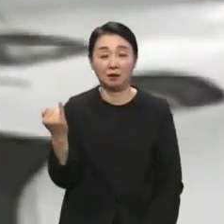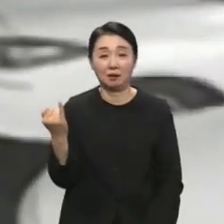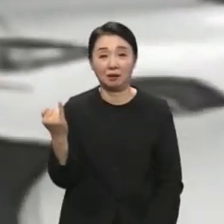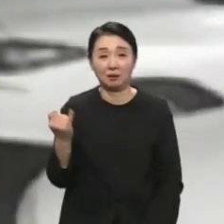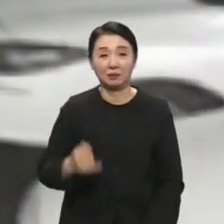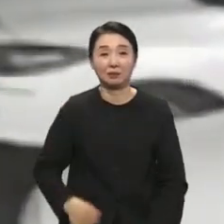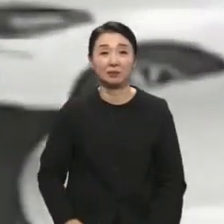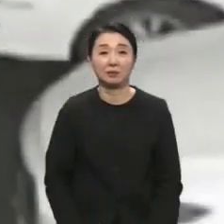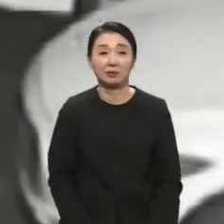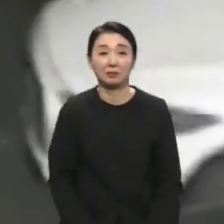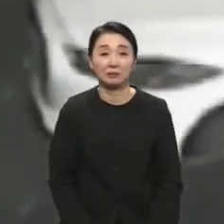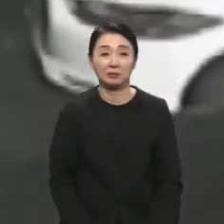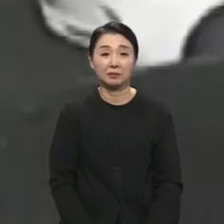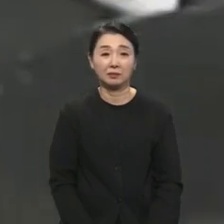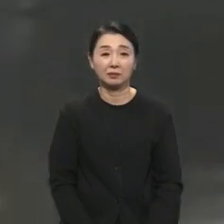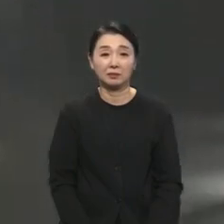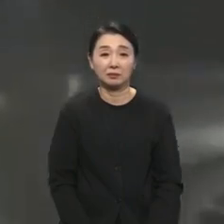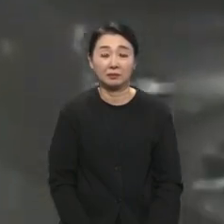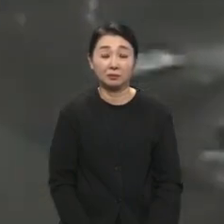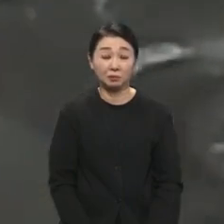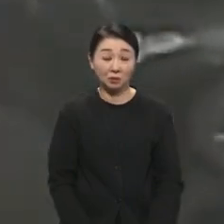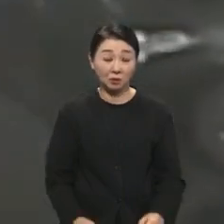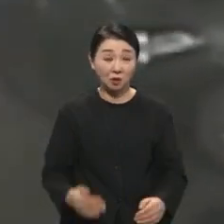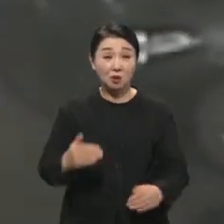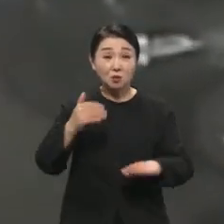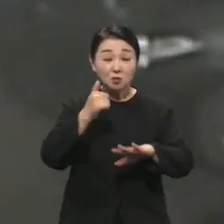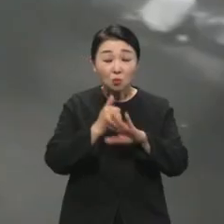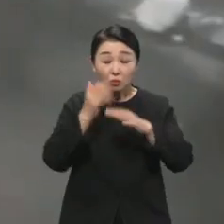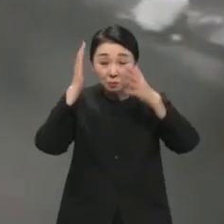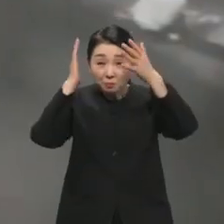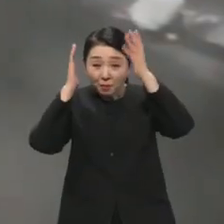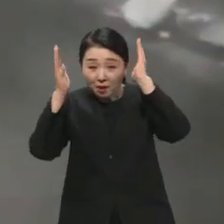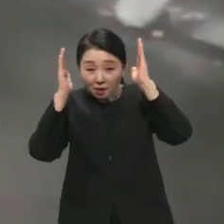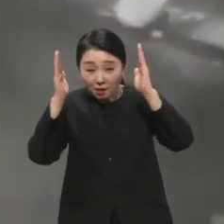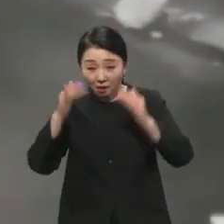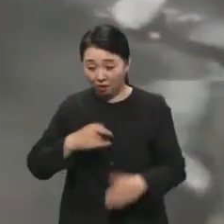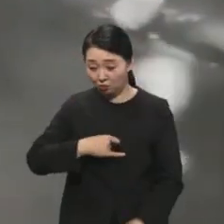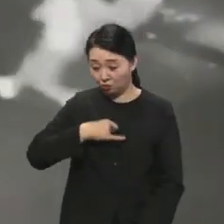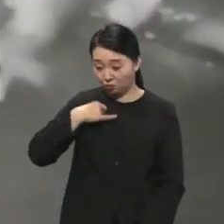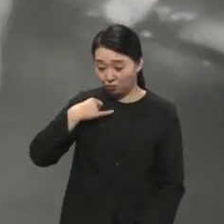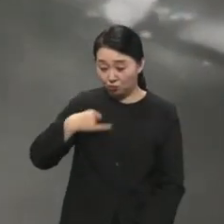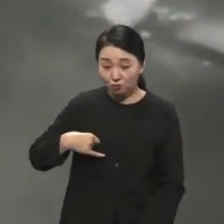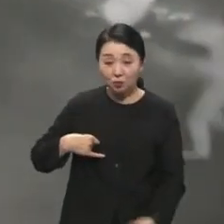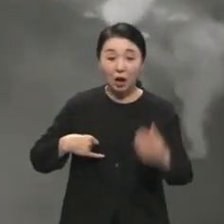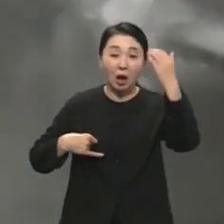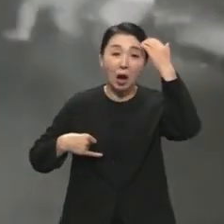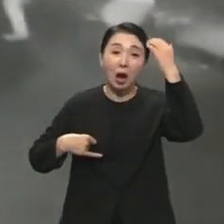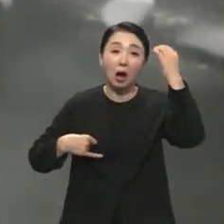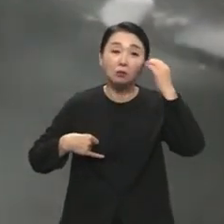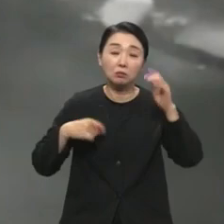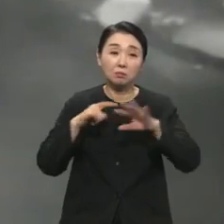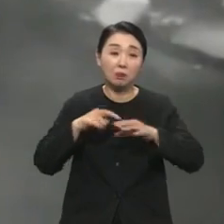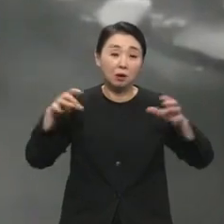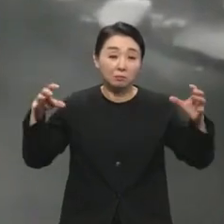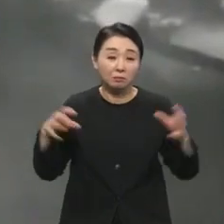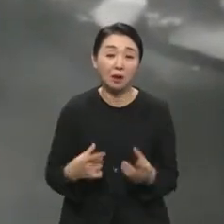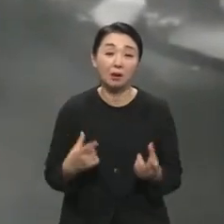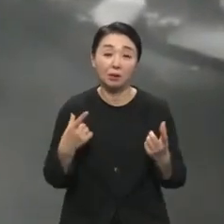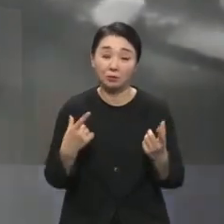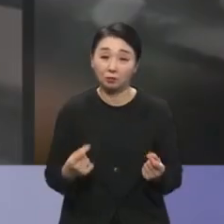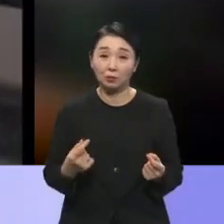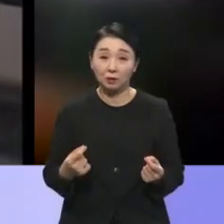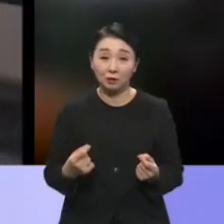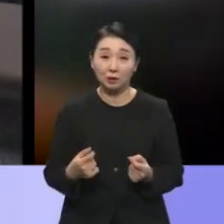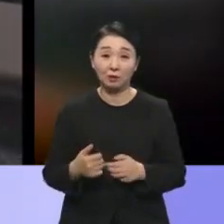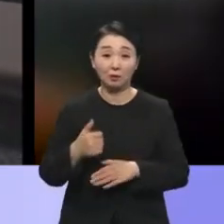된다면 나쁜 의미에서 세 나라가 협력한 거죠 말레이 중국 그리고 그 한국 그래서 결국은 이제 그